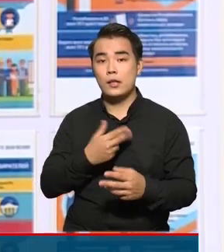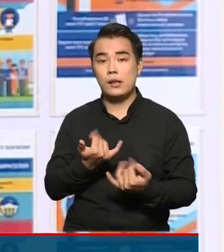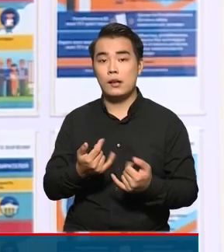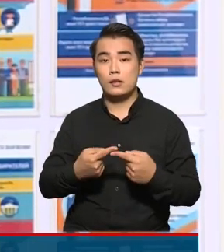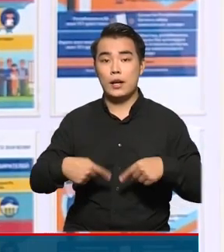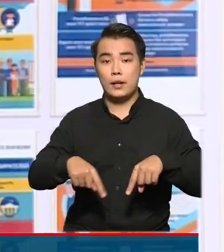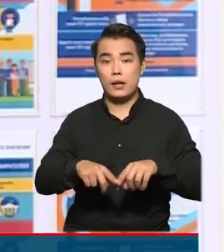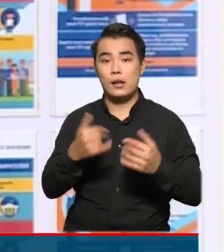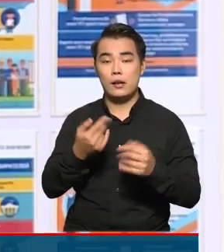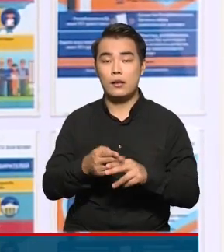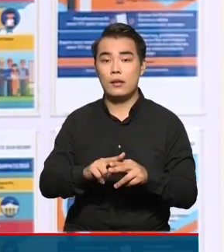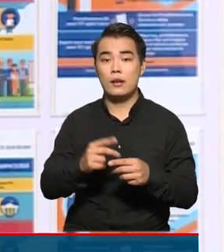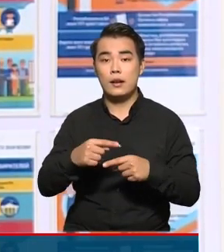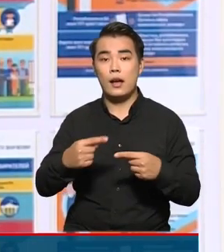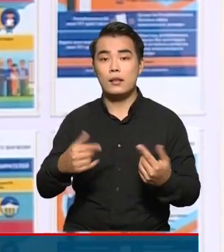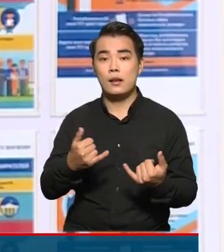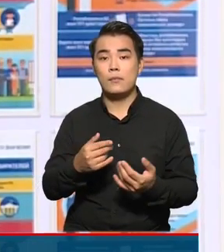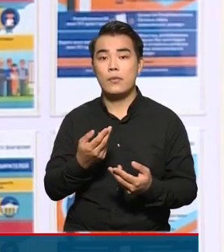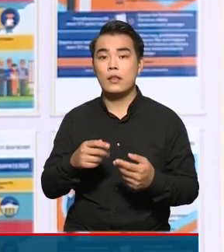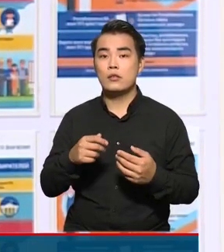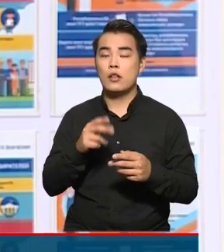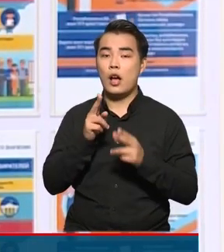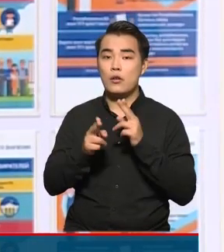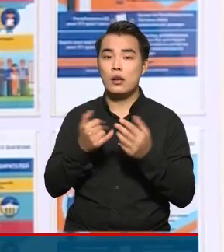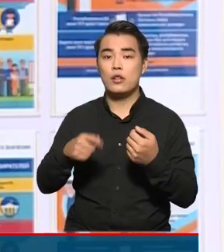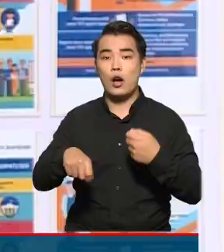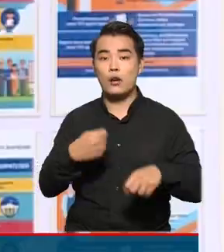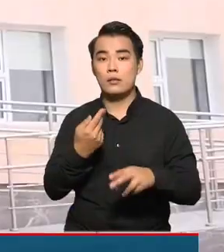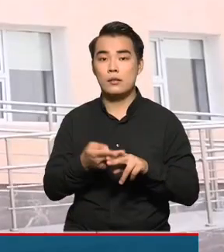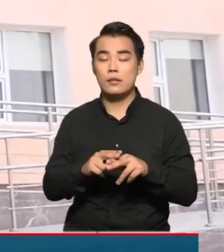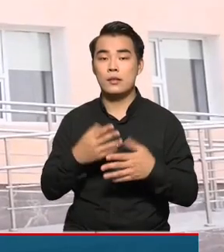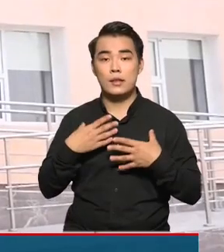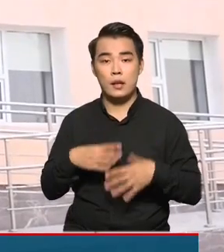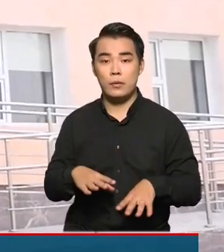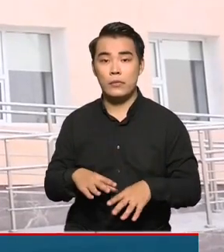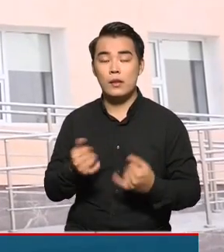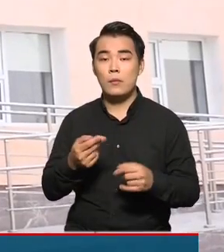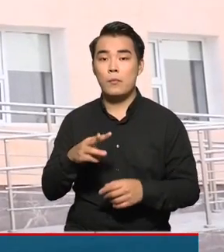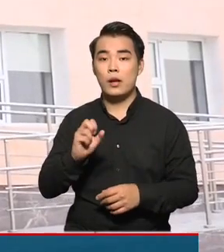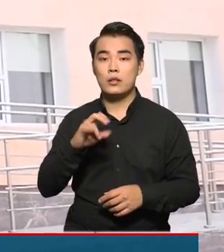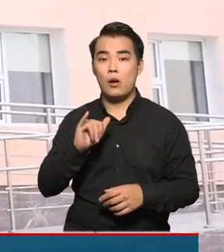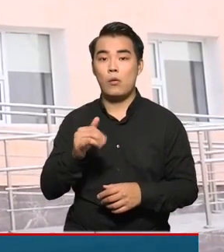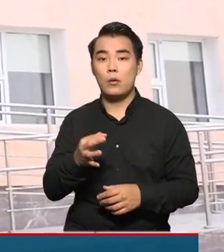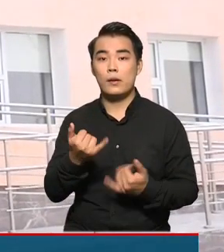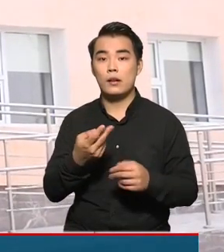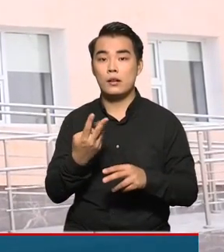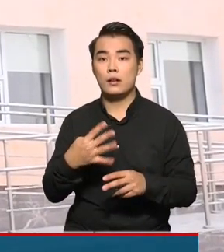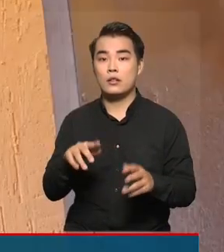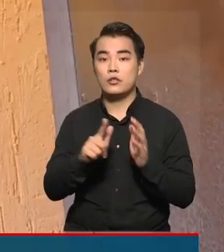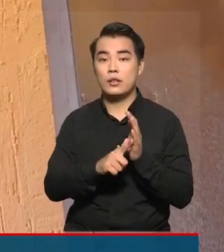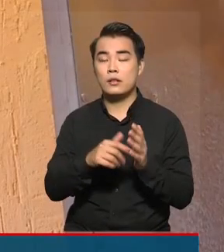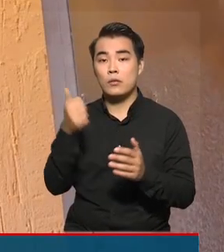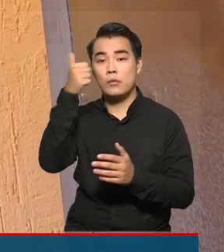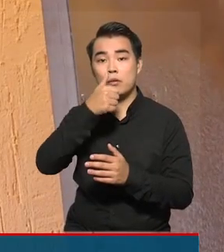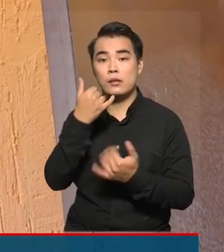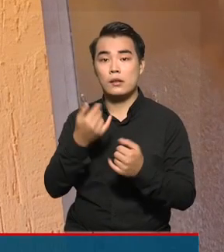қатысты қандай да бір арыз шағымдар, даудамайлар орын алған жоқ. Ал Маңғыстау облысында 47 жастағы мемлекеттік